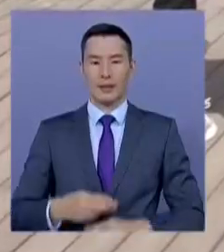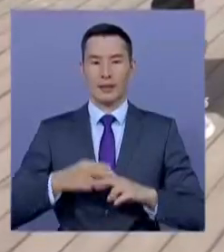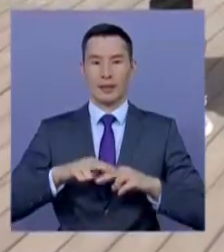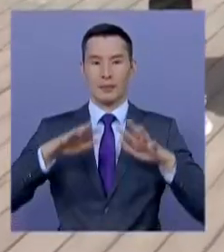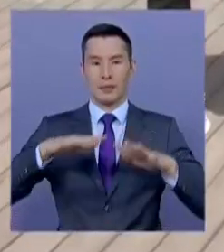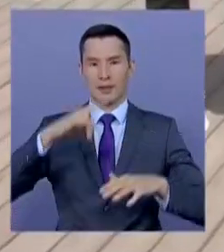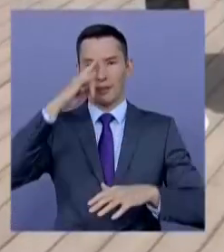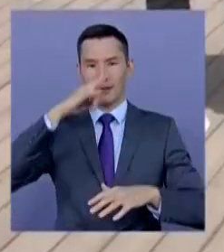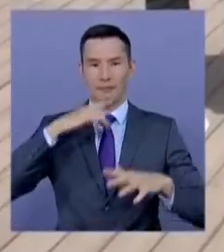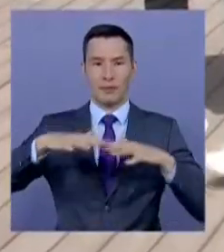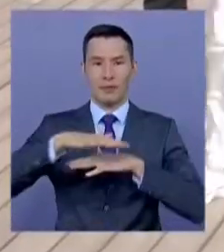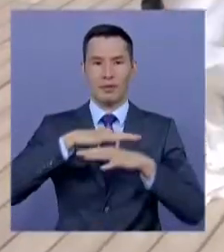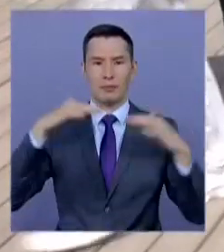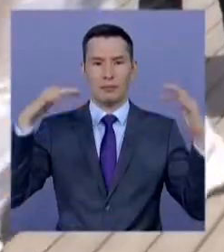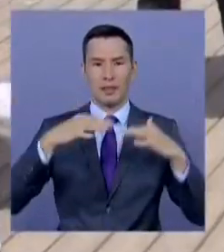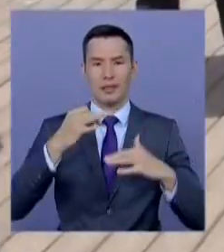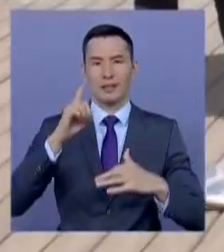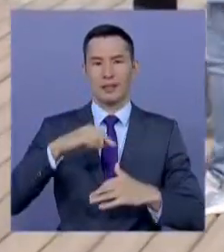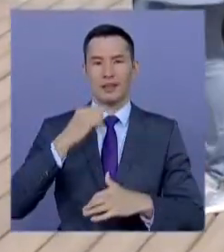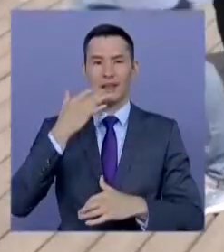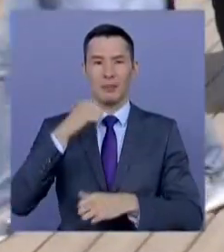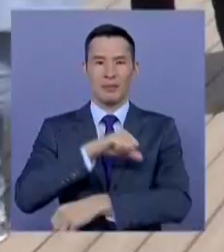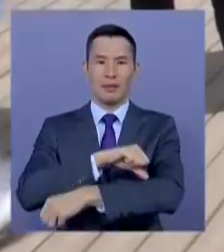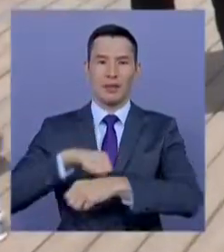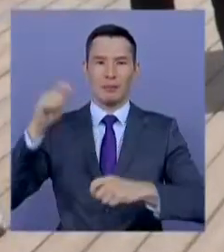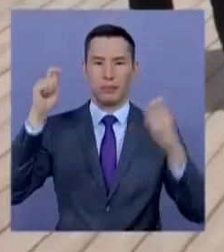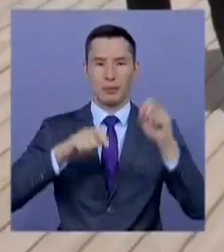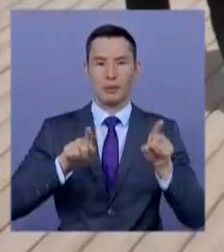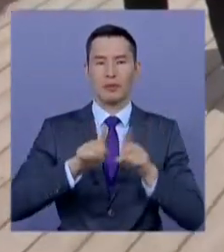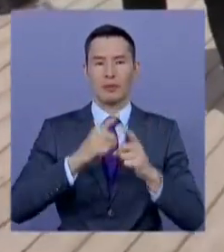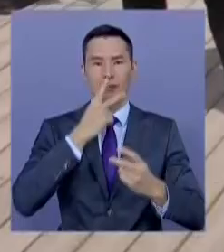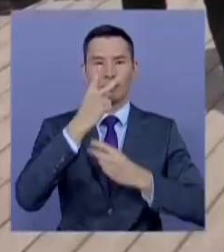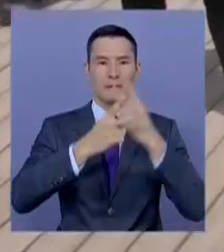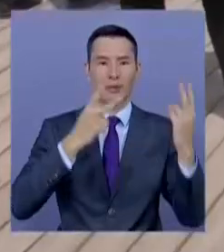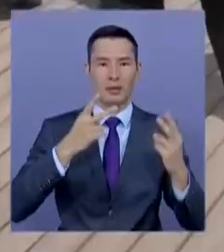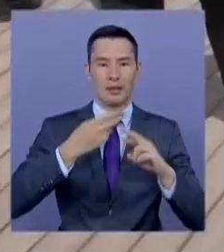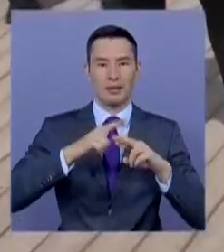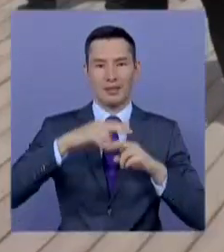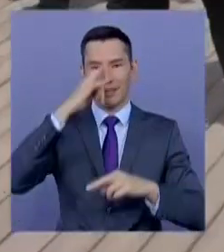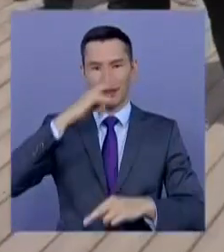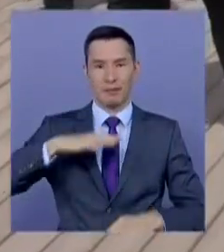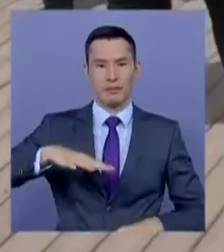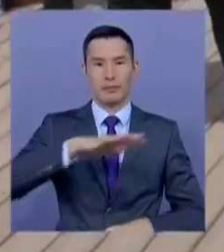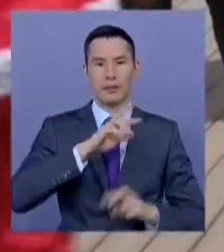елі келіп көріп, және де шетелден келіп көріп, тамашалап, Қазақстанның керемет жерлері бұл жер.